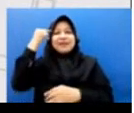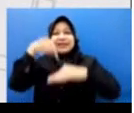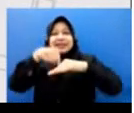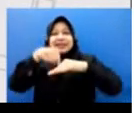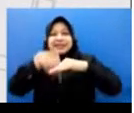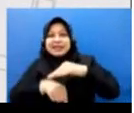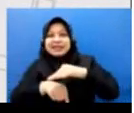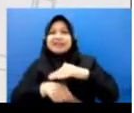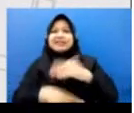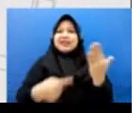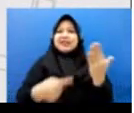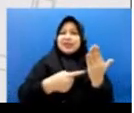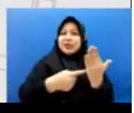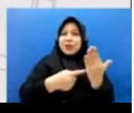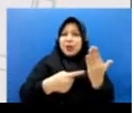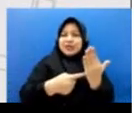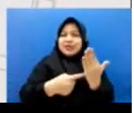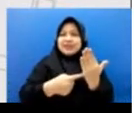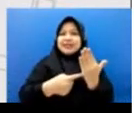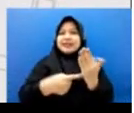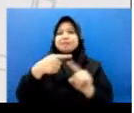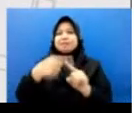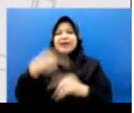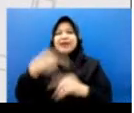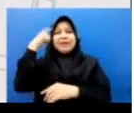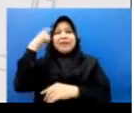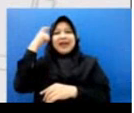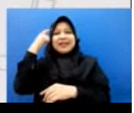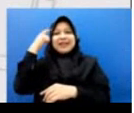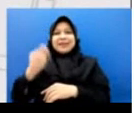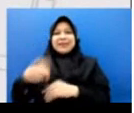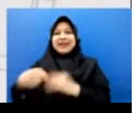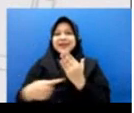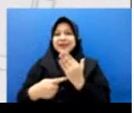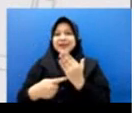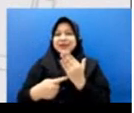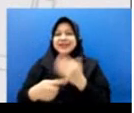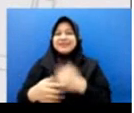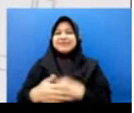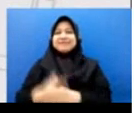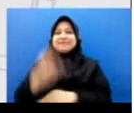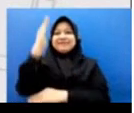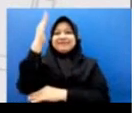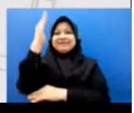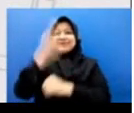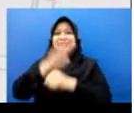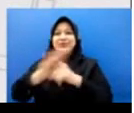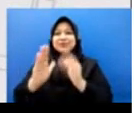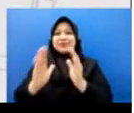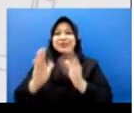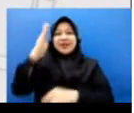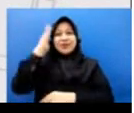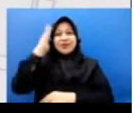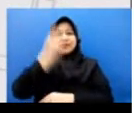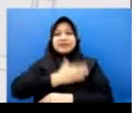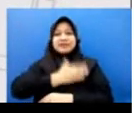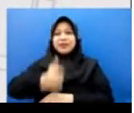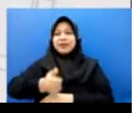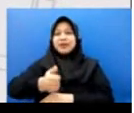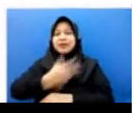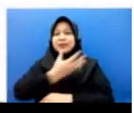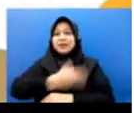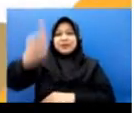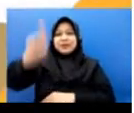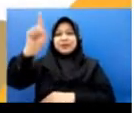pembelajaran menggunakan teknologi. Sekian dari saya. Assalamualaikum warahmatullahi wabarakatuh.